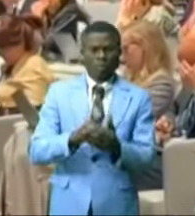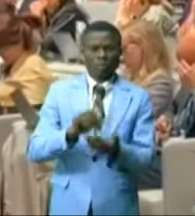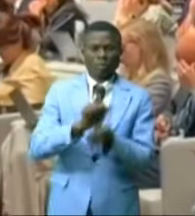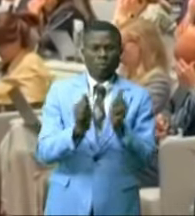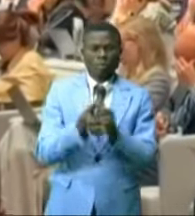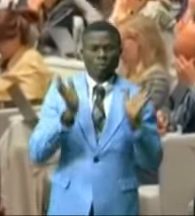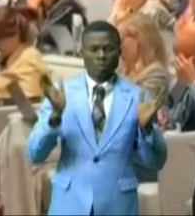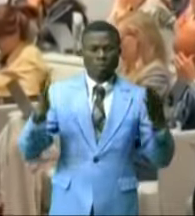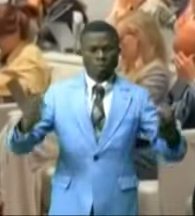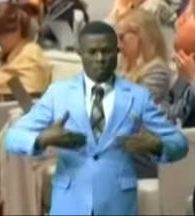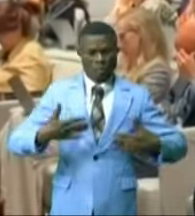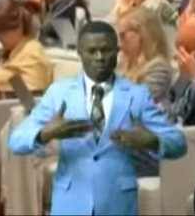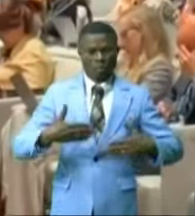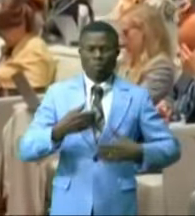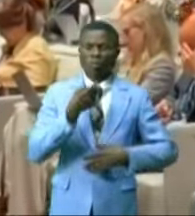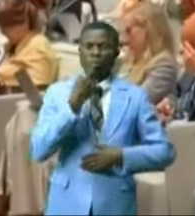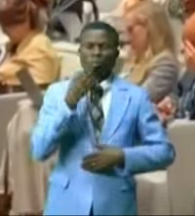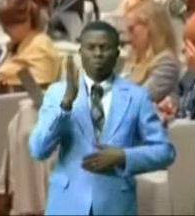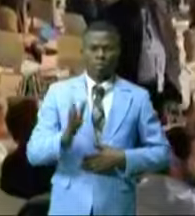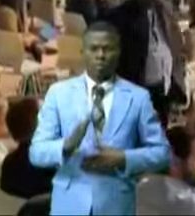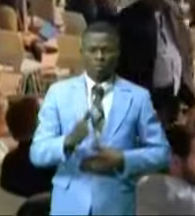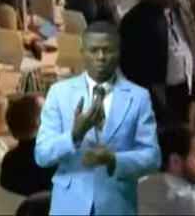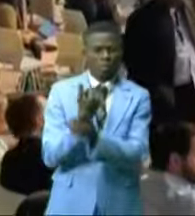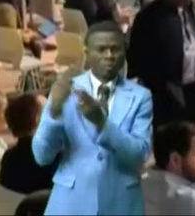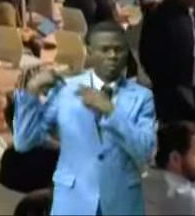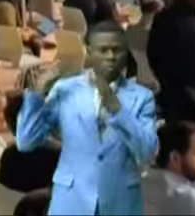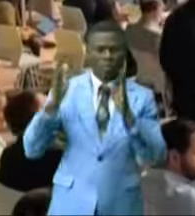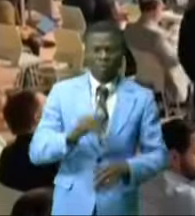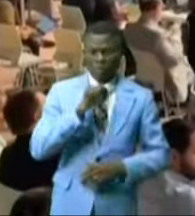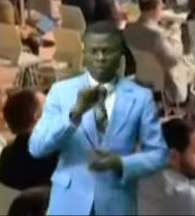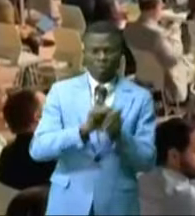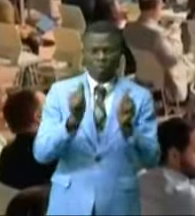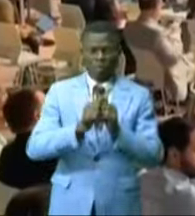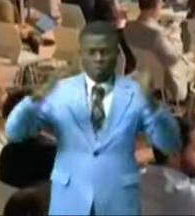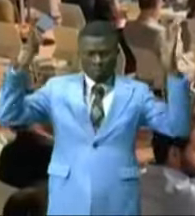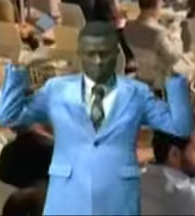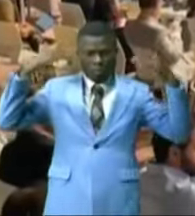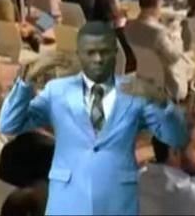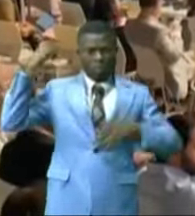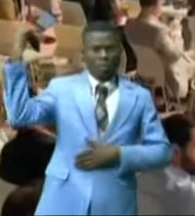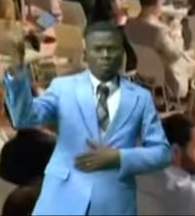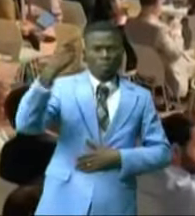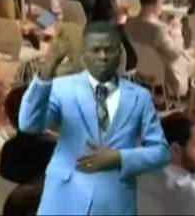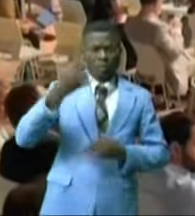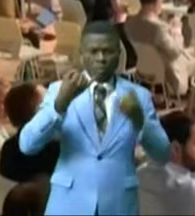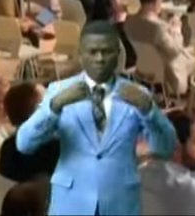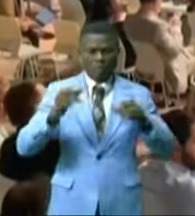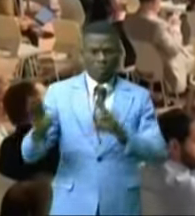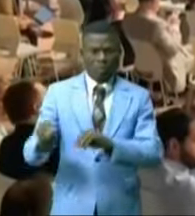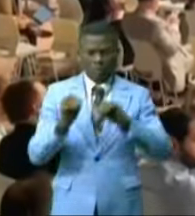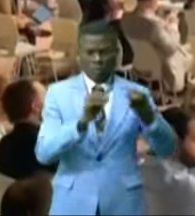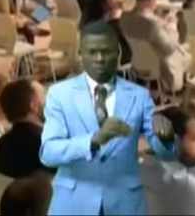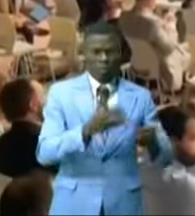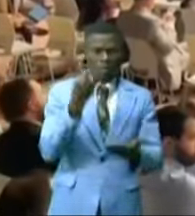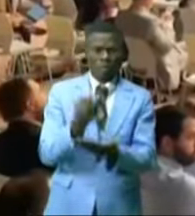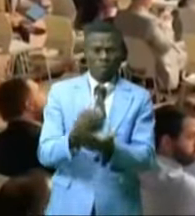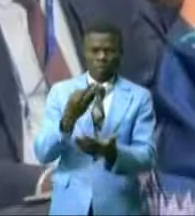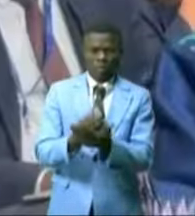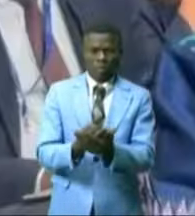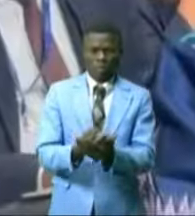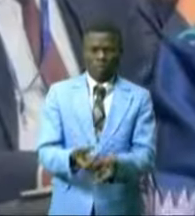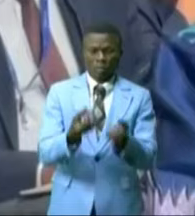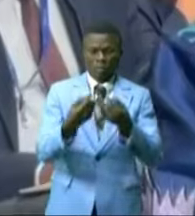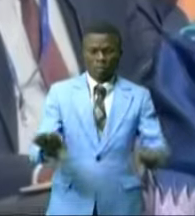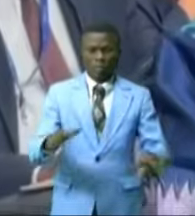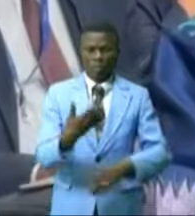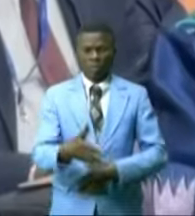désastres climatiques et historiquement moins responsables du réchauffement planétaire. L'annonce de la mise en œuvre du fonds Pertes et